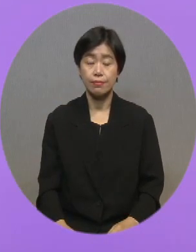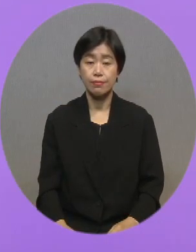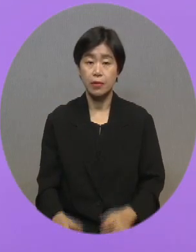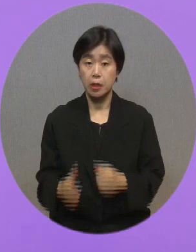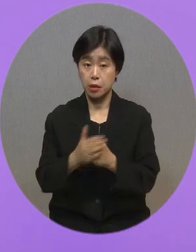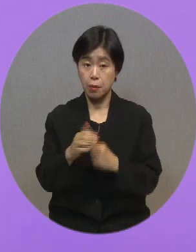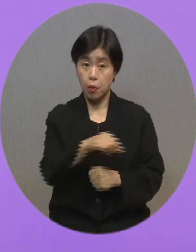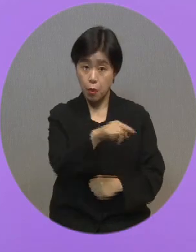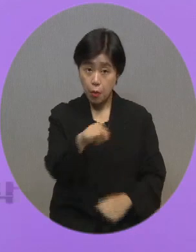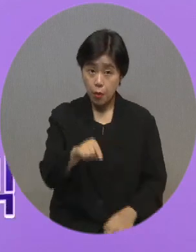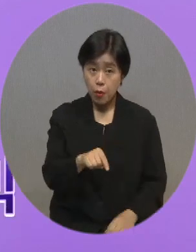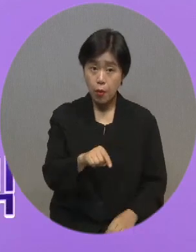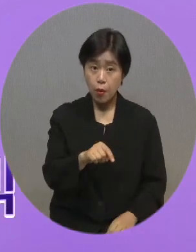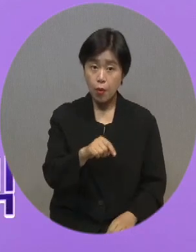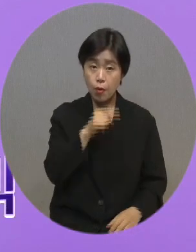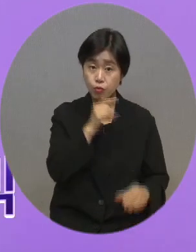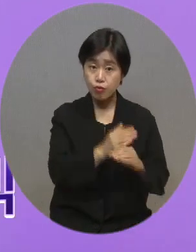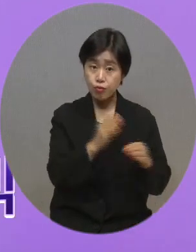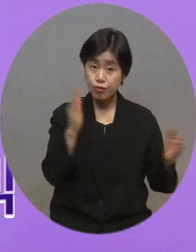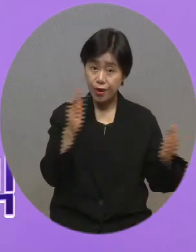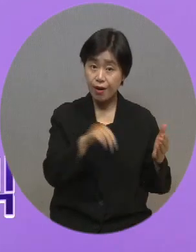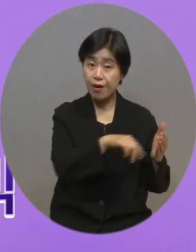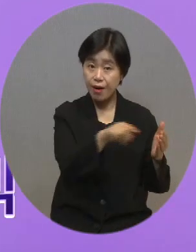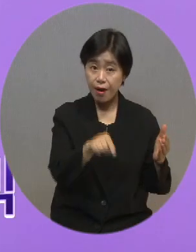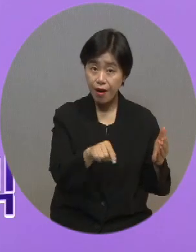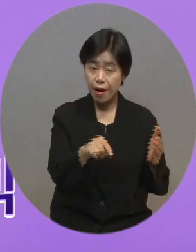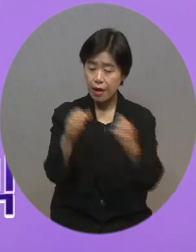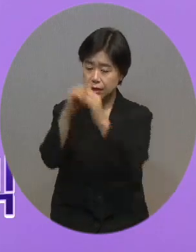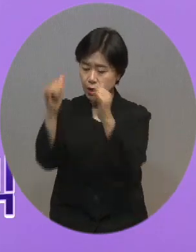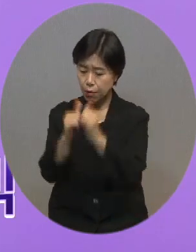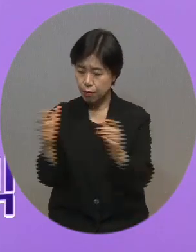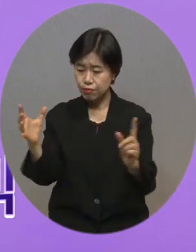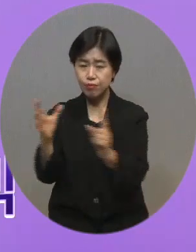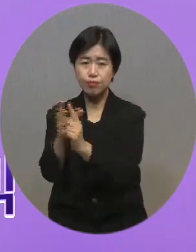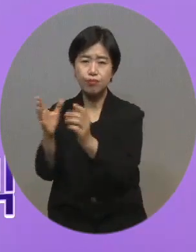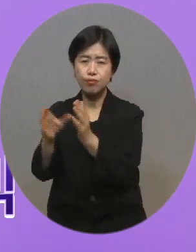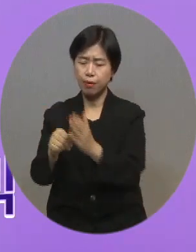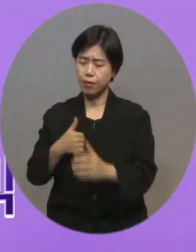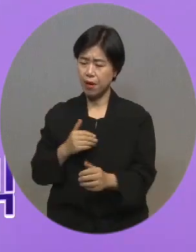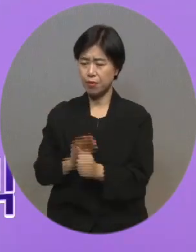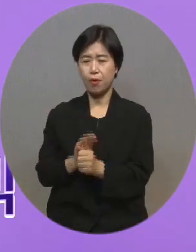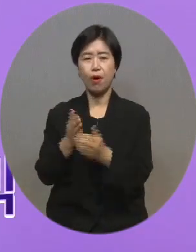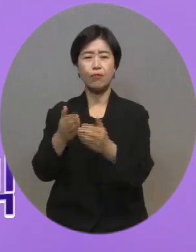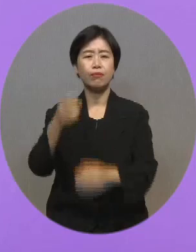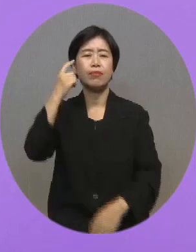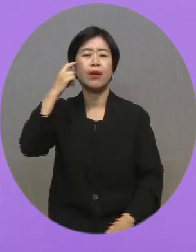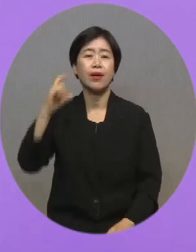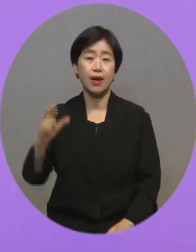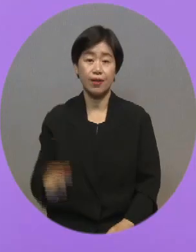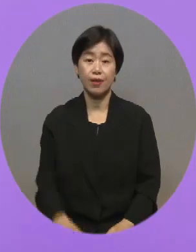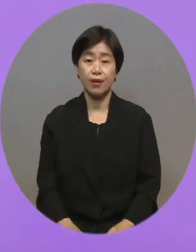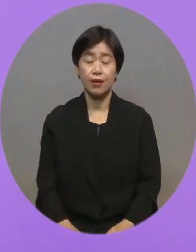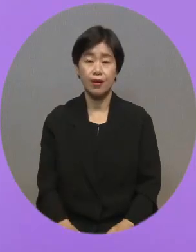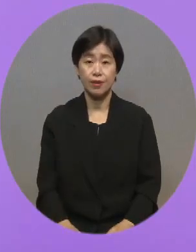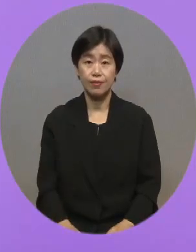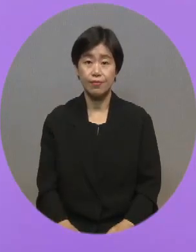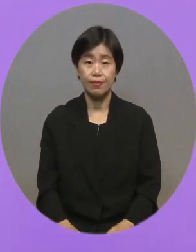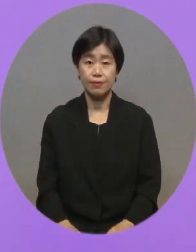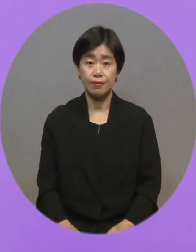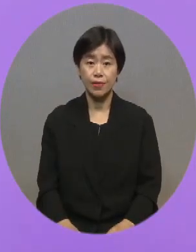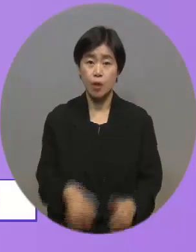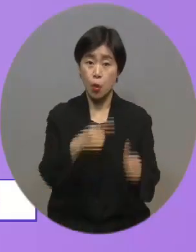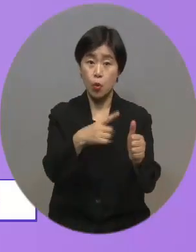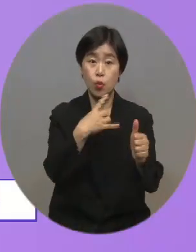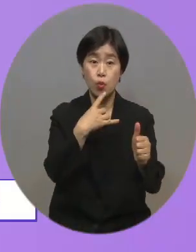이 친구들이 그 밖에 나와서도 좀 잘 적응할 수 있도록 좀 제가 어느 정도 역할을 해야겠다는 지금 생각이 강했어요. 뭔가 애프터 서비스 같은 느낌?